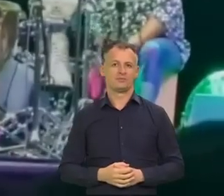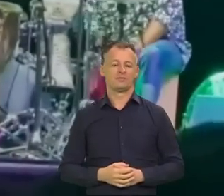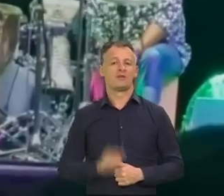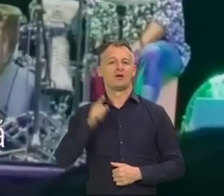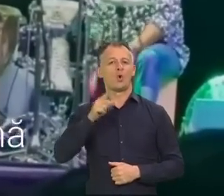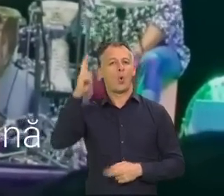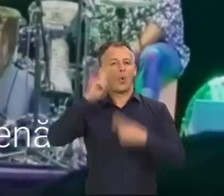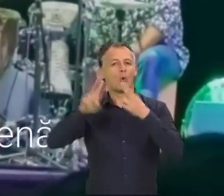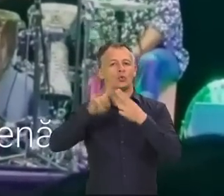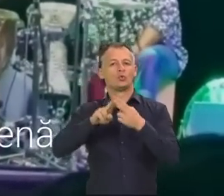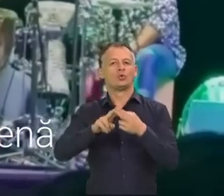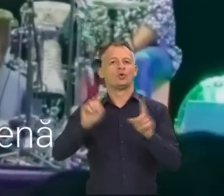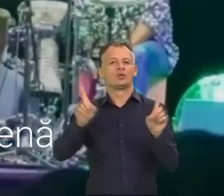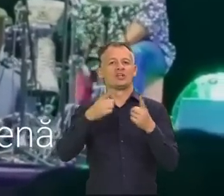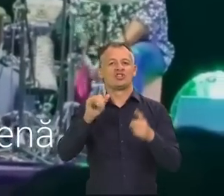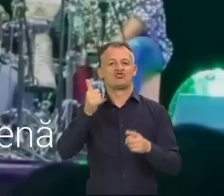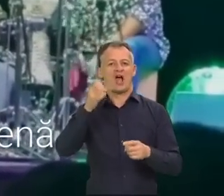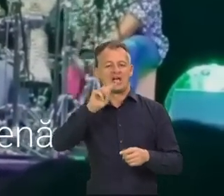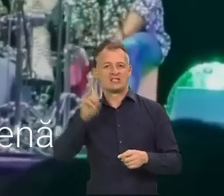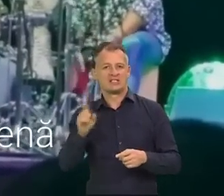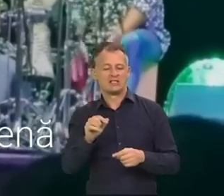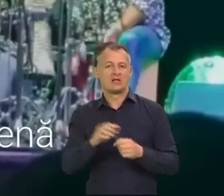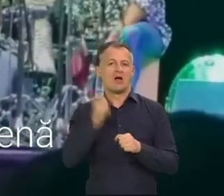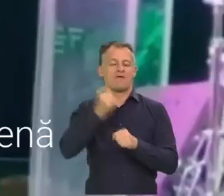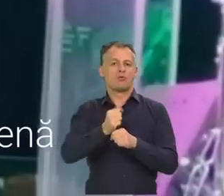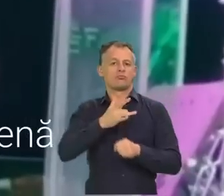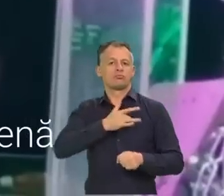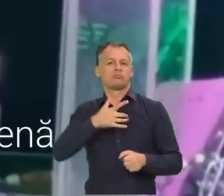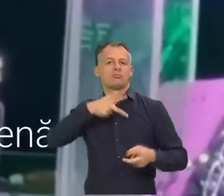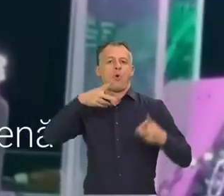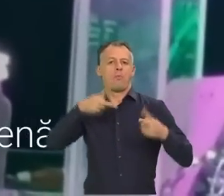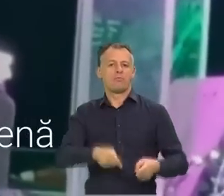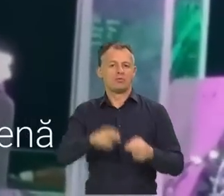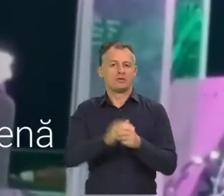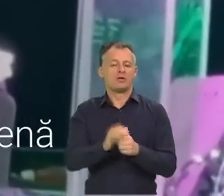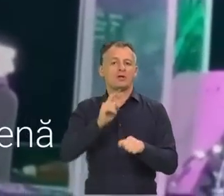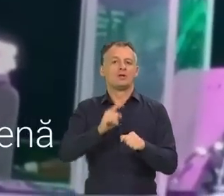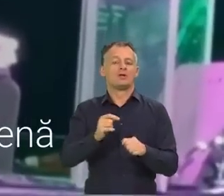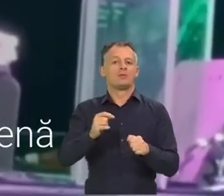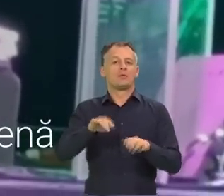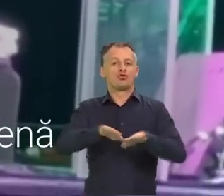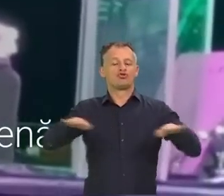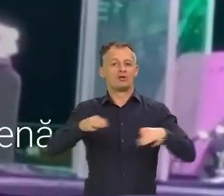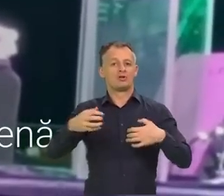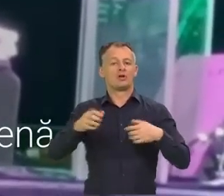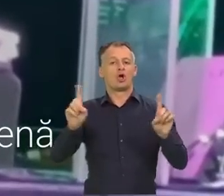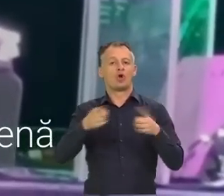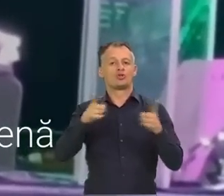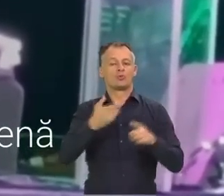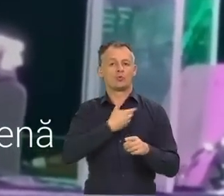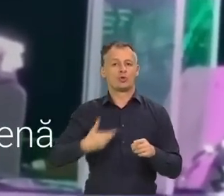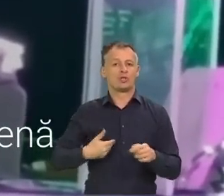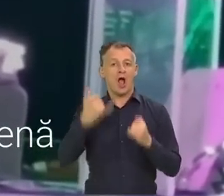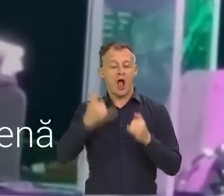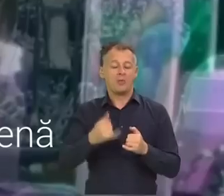Celebrul chitarist de jazz Aldi Meola a suferit un infarct chiar pe scenă în fața spectatorilor în timpul unui concert susținut la București. Artistul este acum în